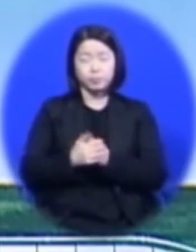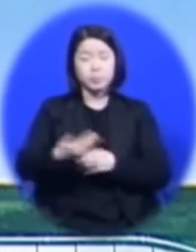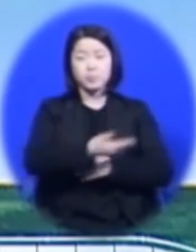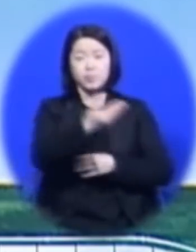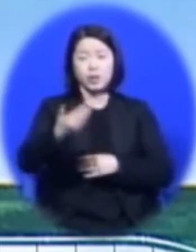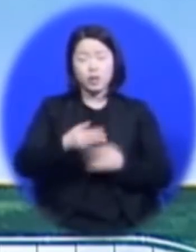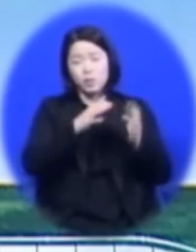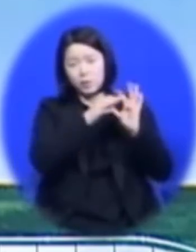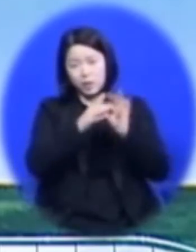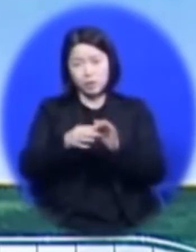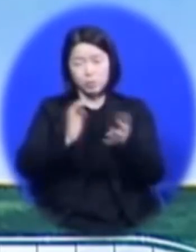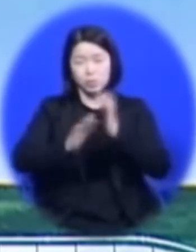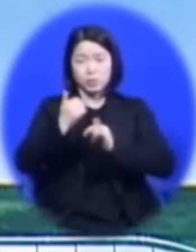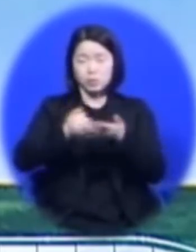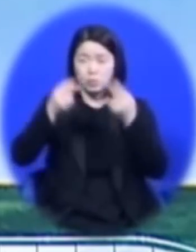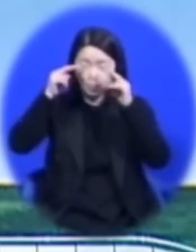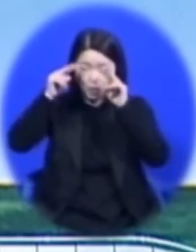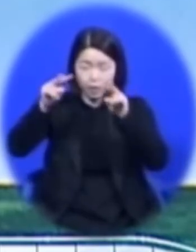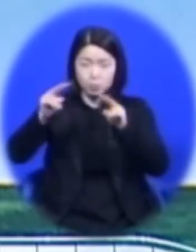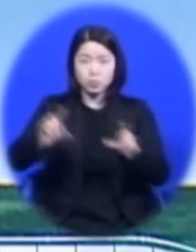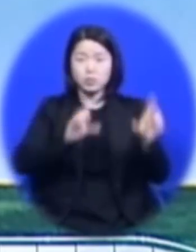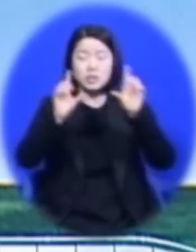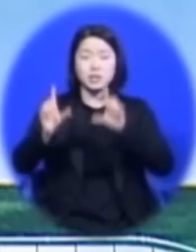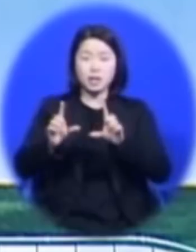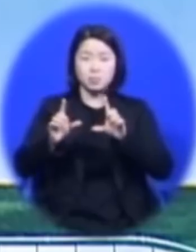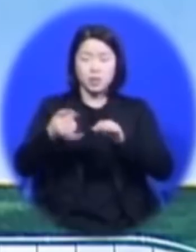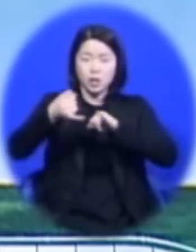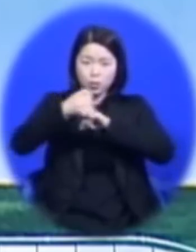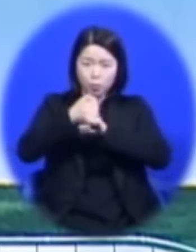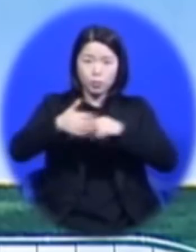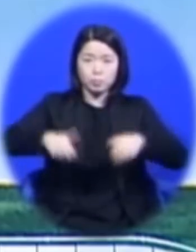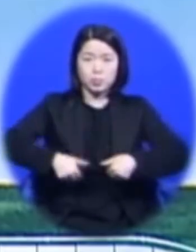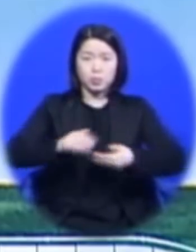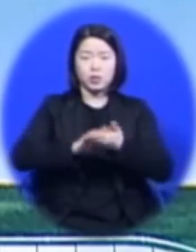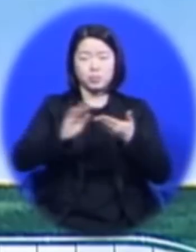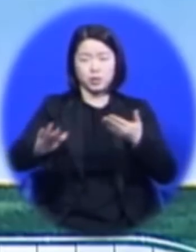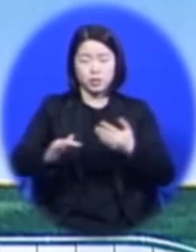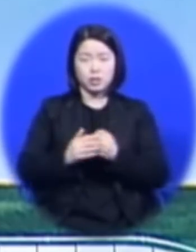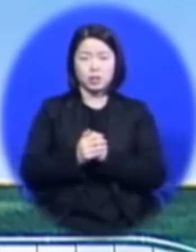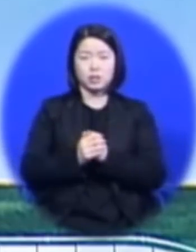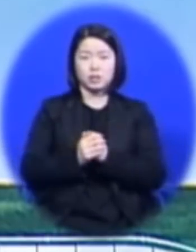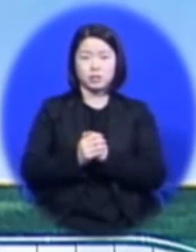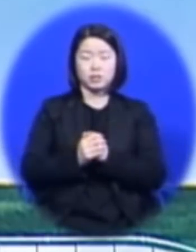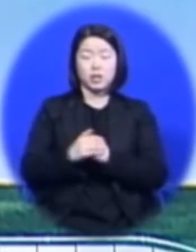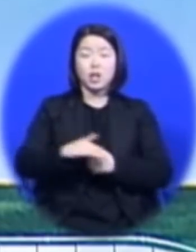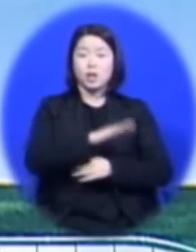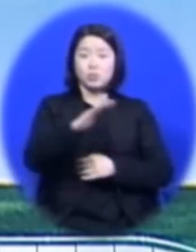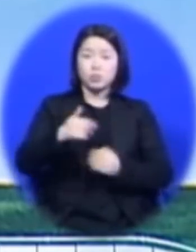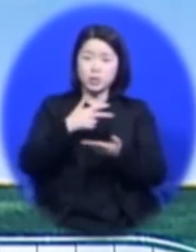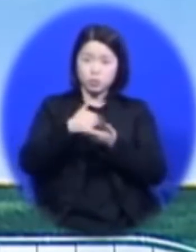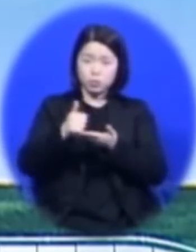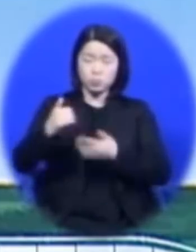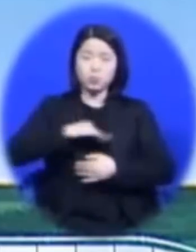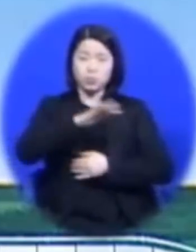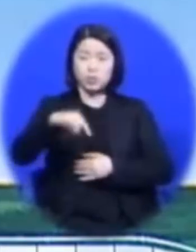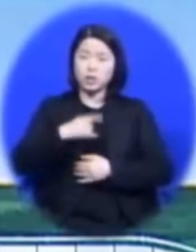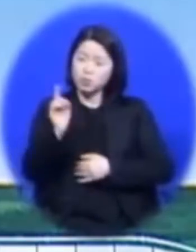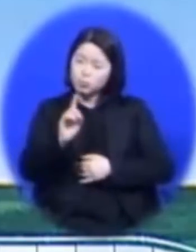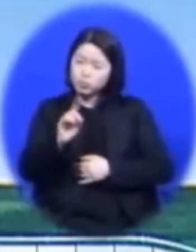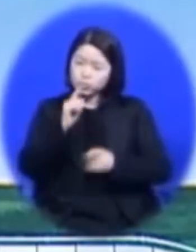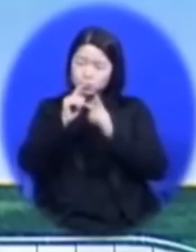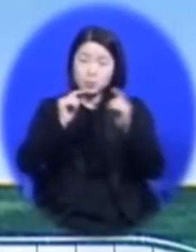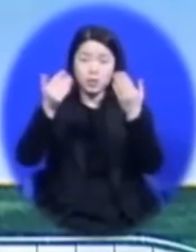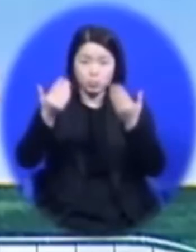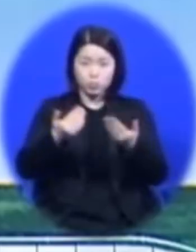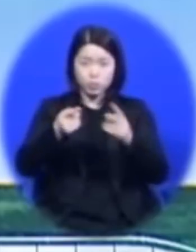여러분 계속해서 예수님을 바라보는 삶이 반드시 필요한 우리 주님이 우리에게 무슨 말씀을 하시든지